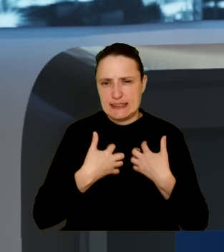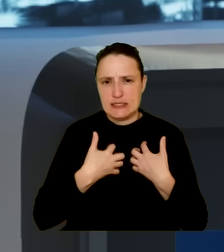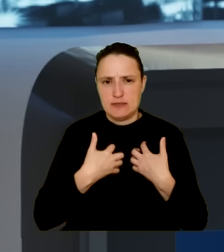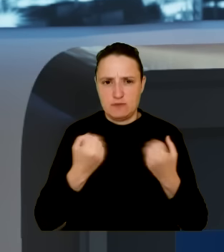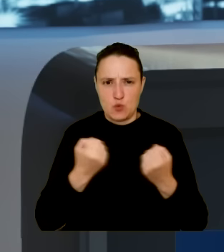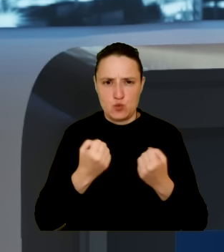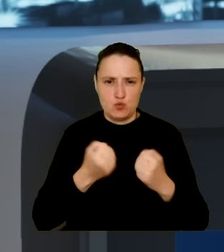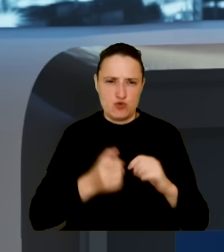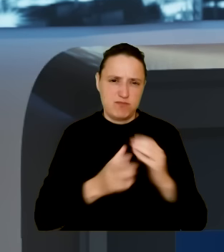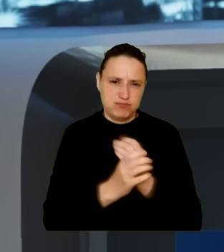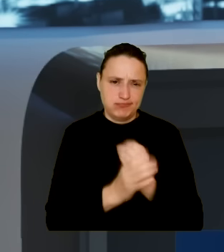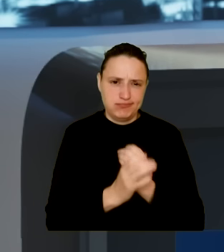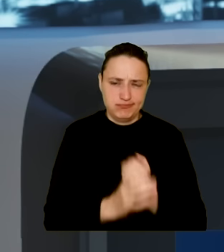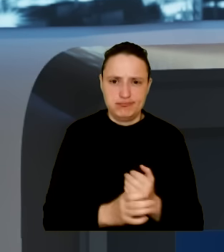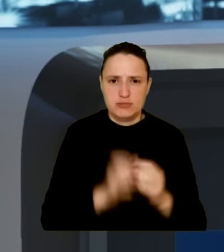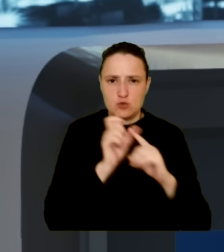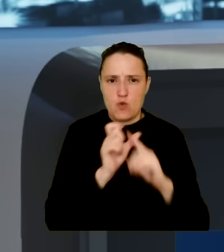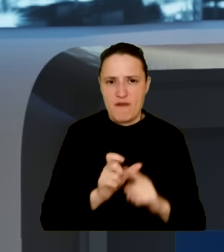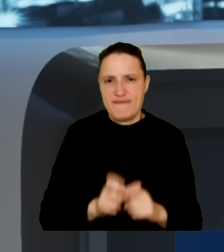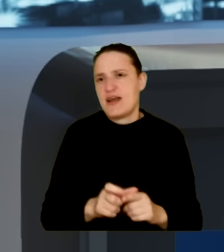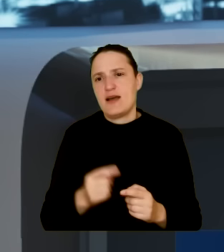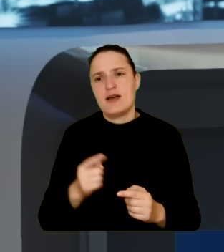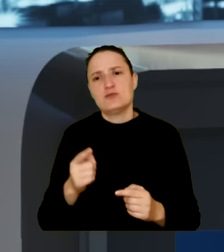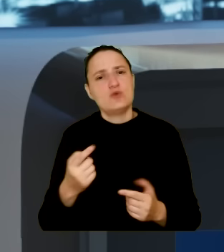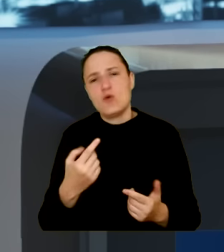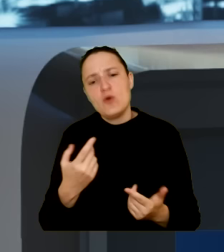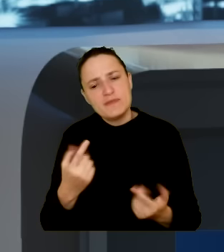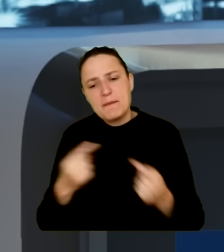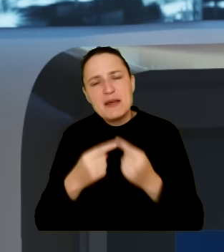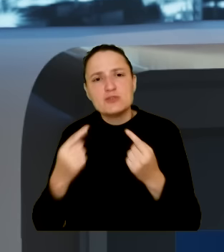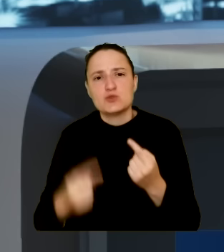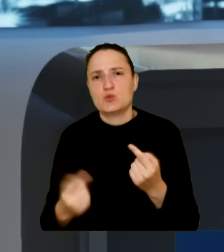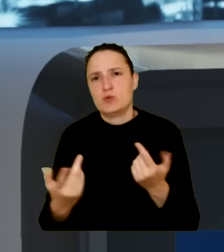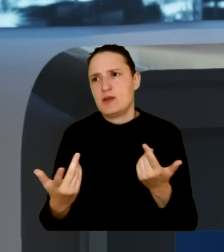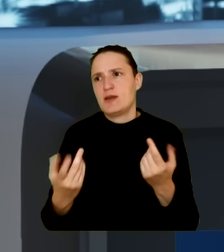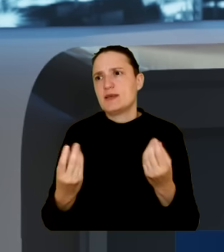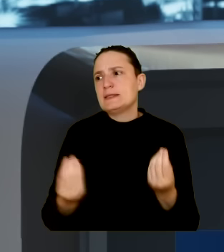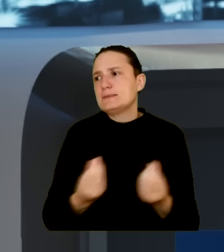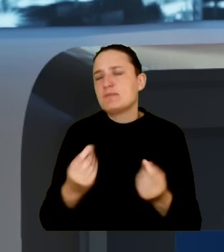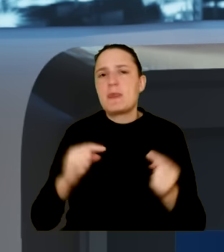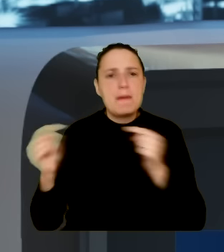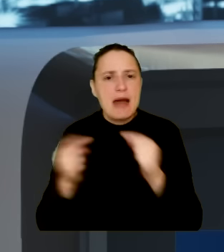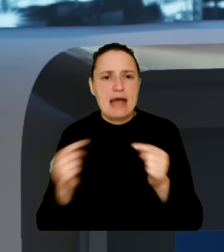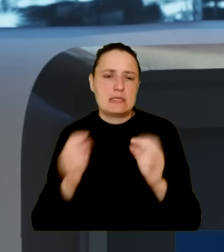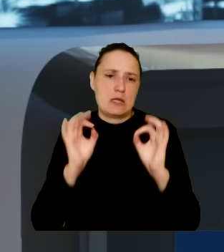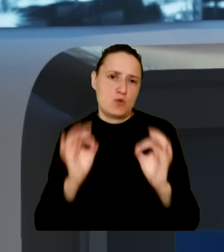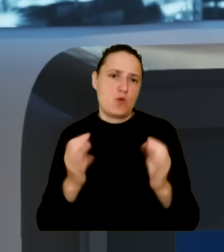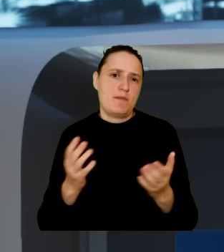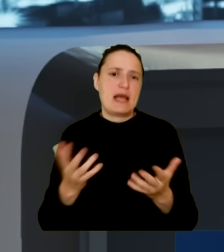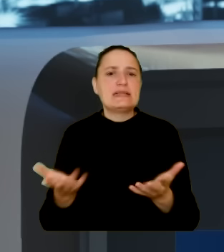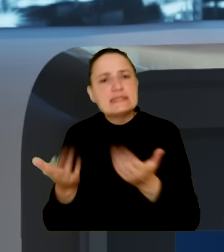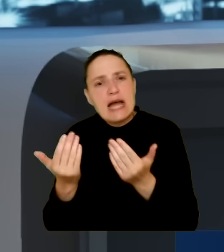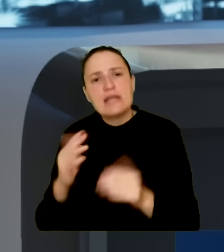epitetów, no na pewno nie sprzyja temu, żeby jakąś no, debatę z tą drugą stroną prowadzić, czy na przykład zachęcić tą drugą stronę,